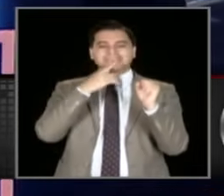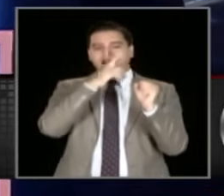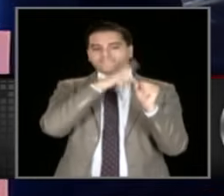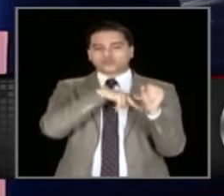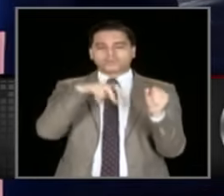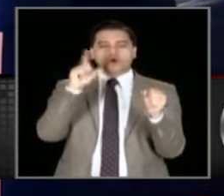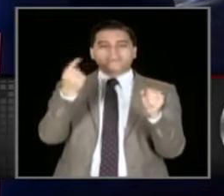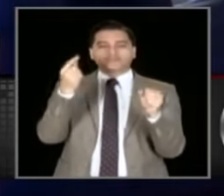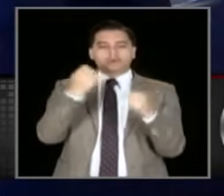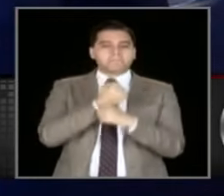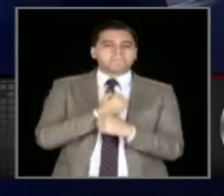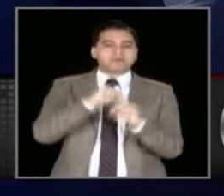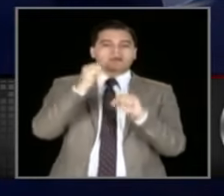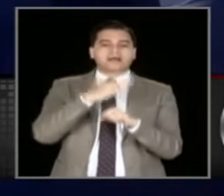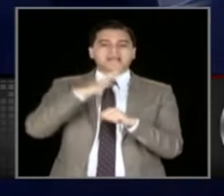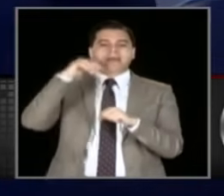1815، فما هو؟